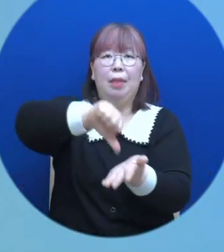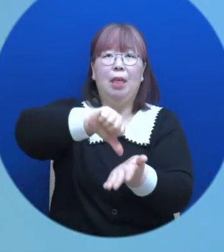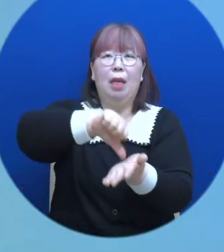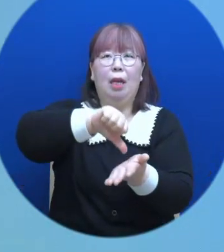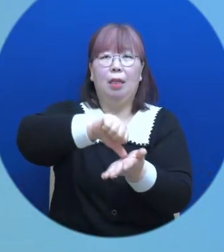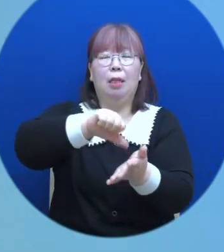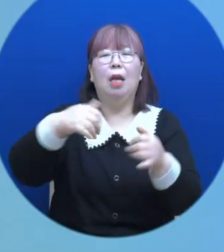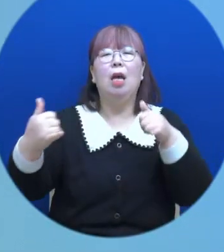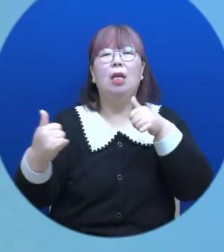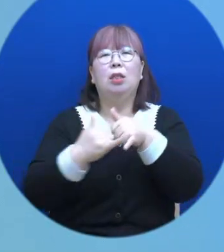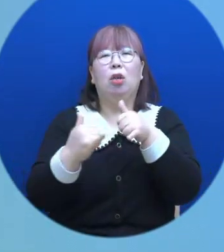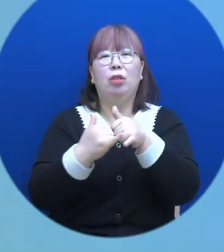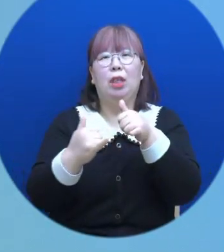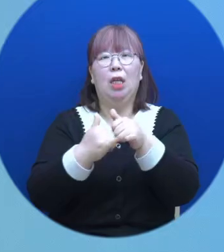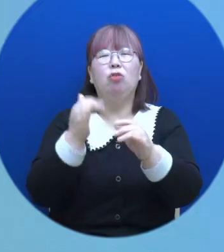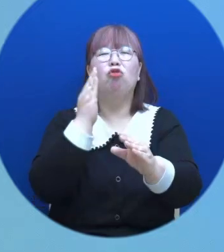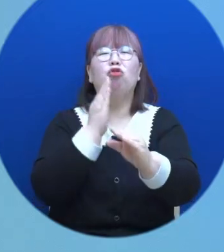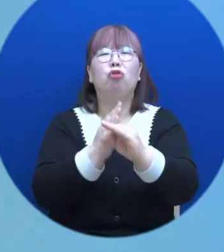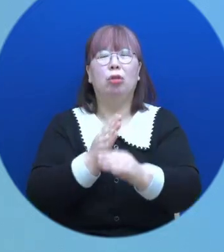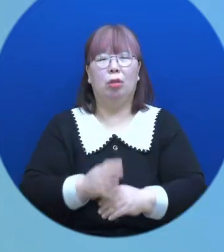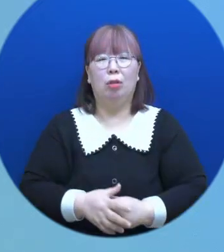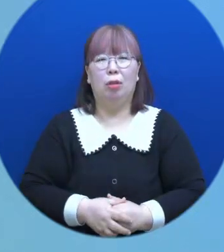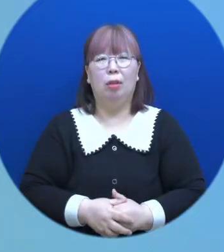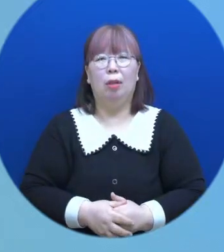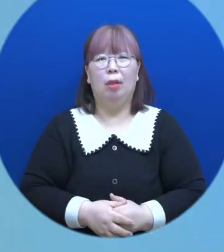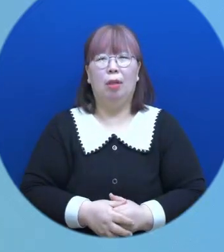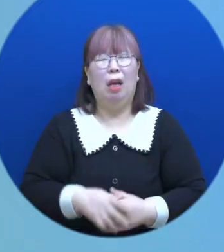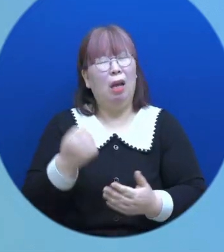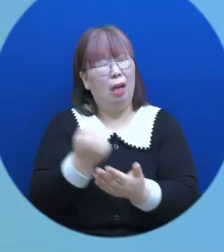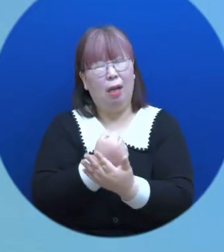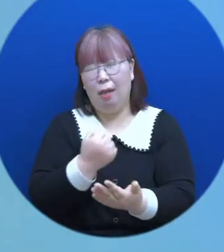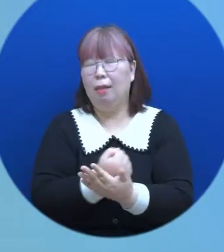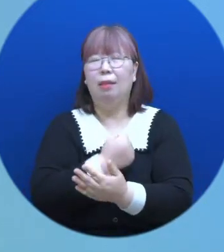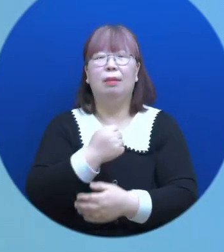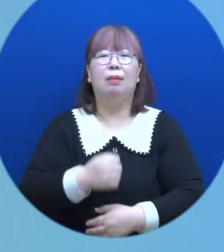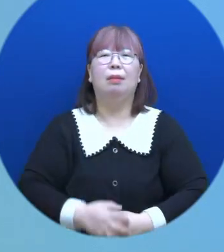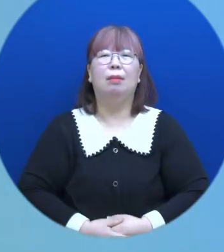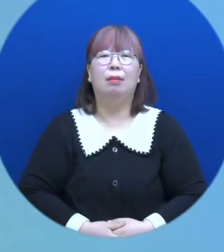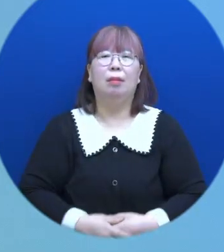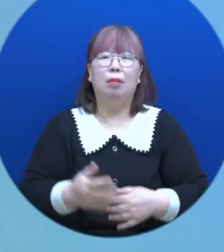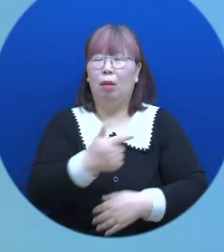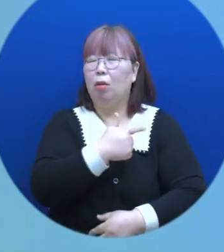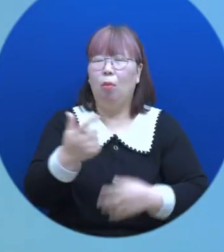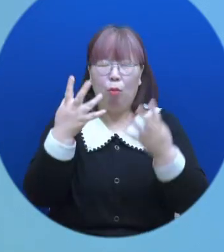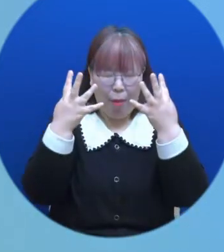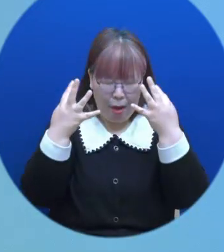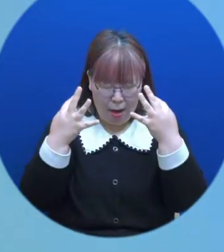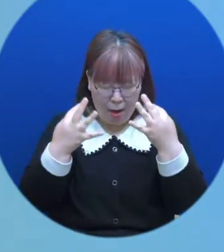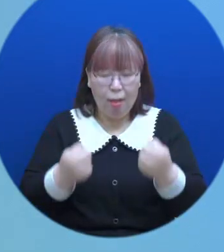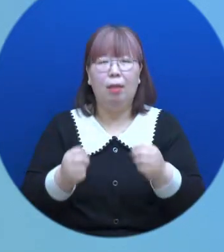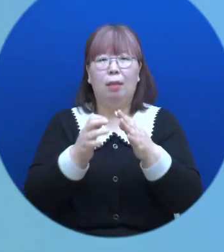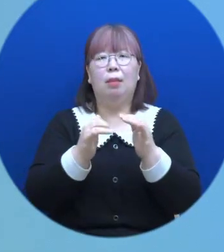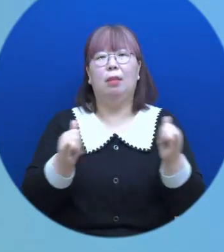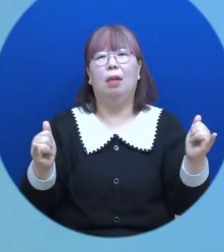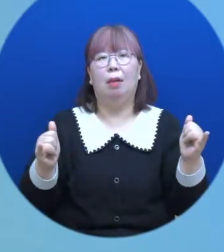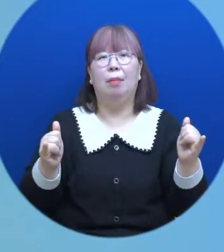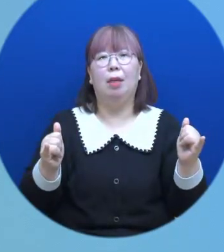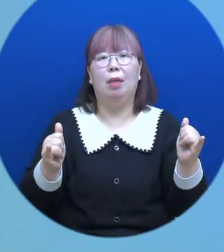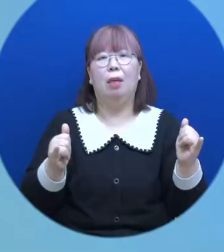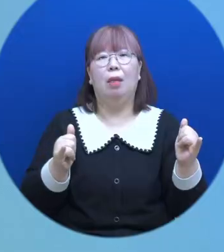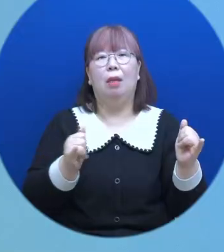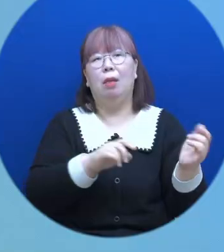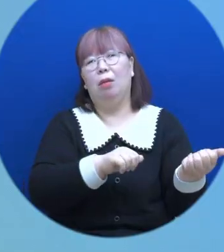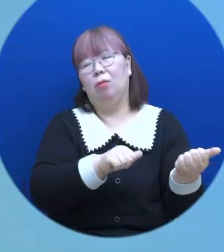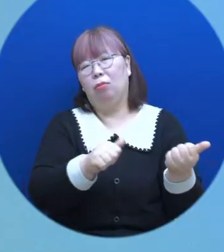전쟁이 일어나고 있습니다. 안타까운 일이죠. 너무 많은 사람들이